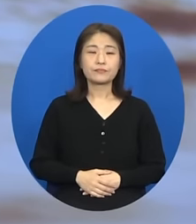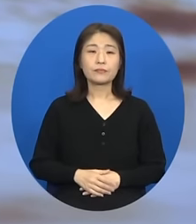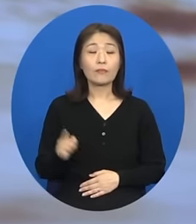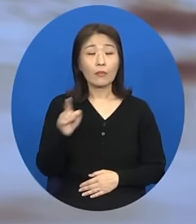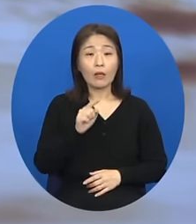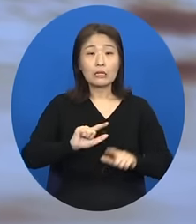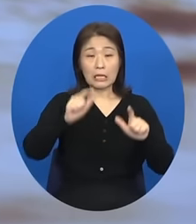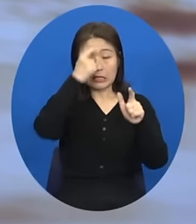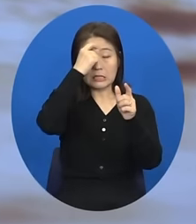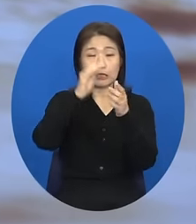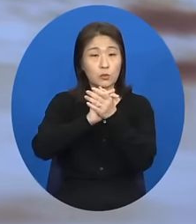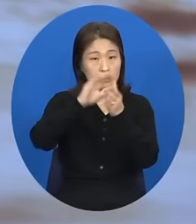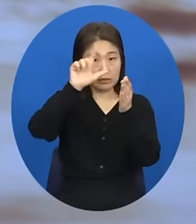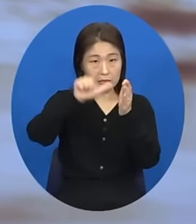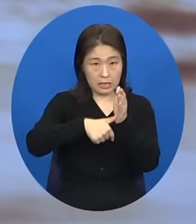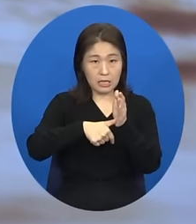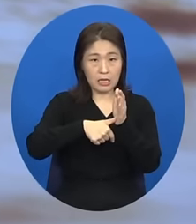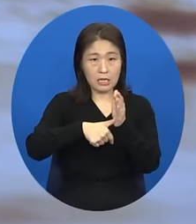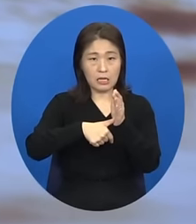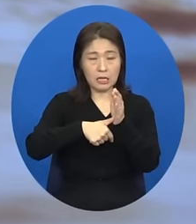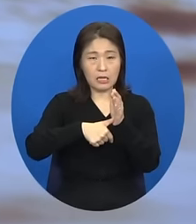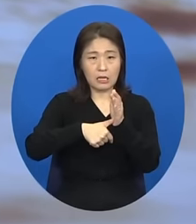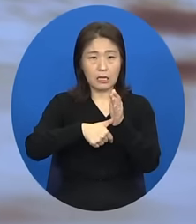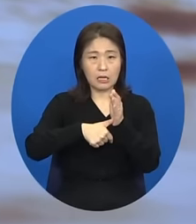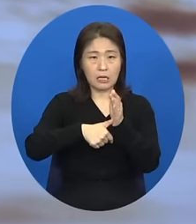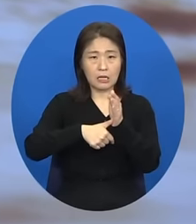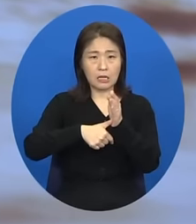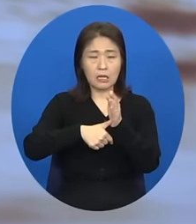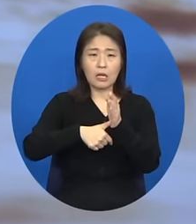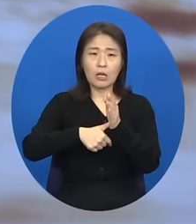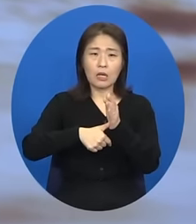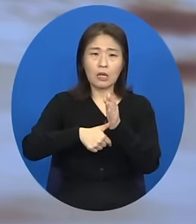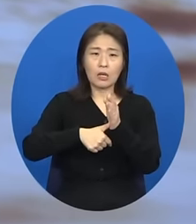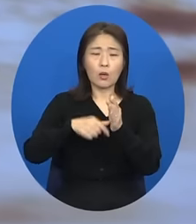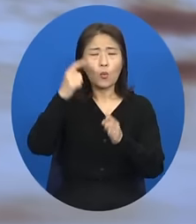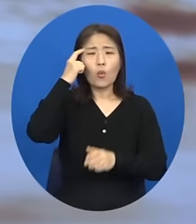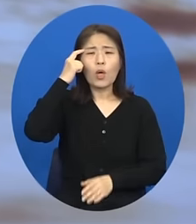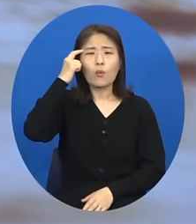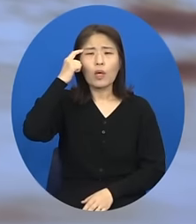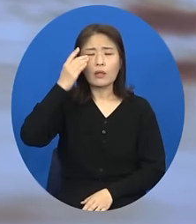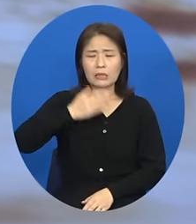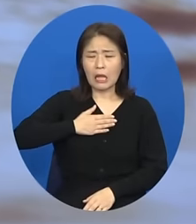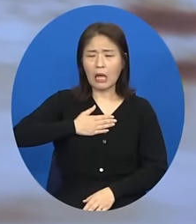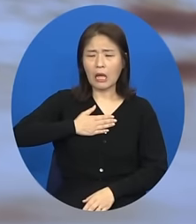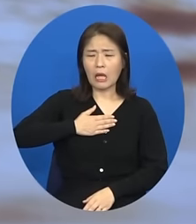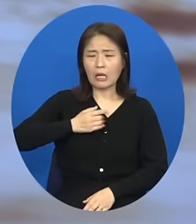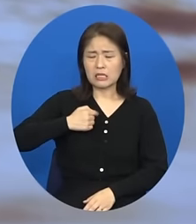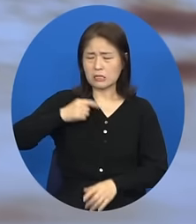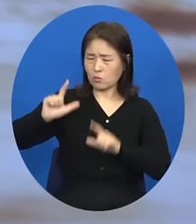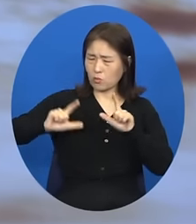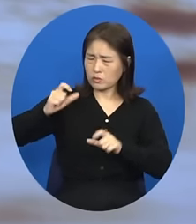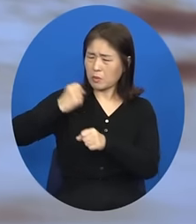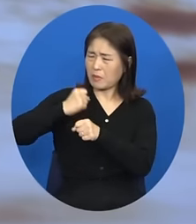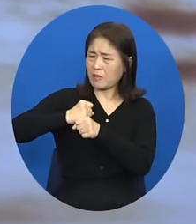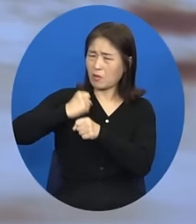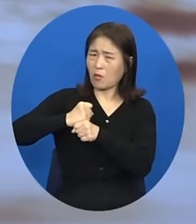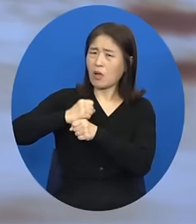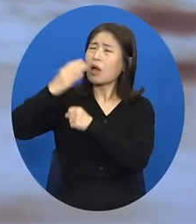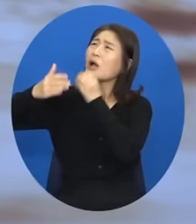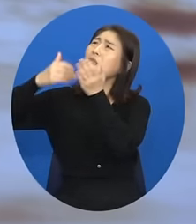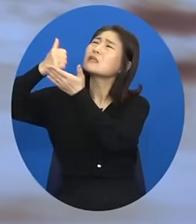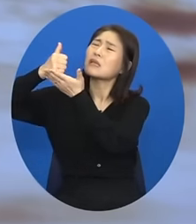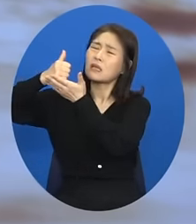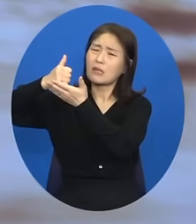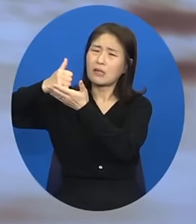하나님은 왜 나를 이렇게 만드셨을까? 왜 나를 이 가정에 불러주셨을까?